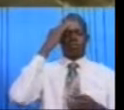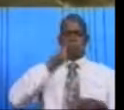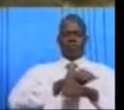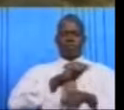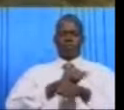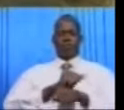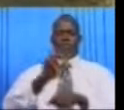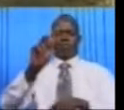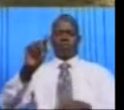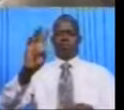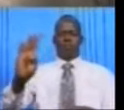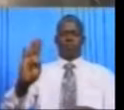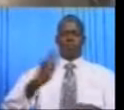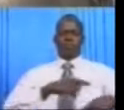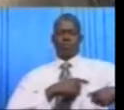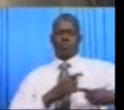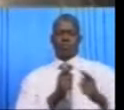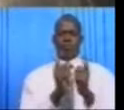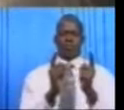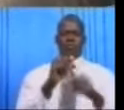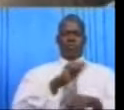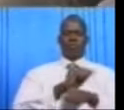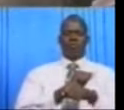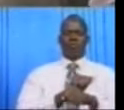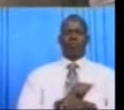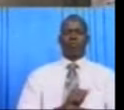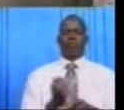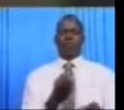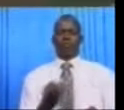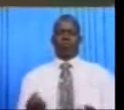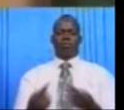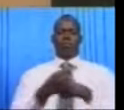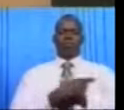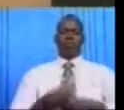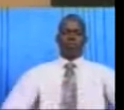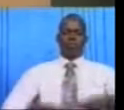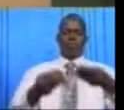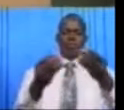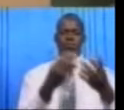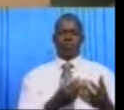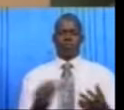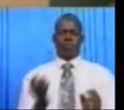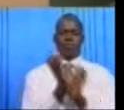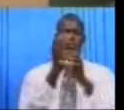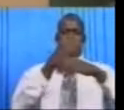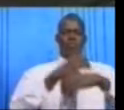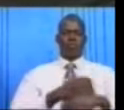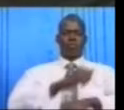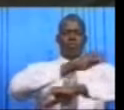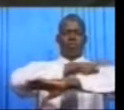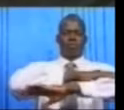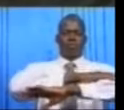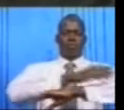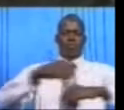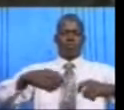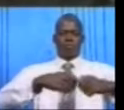la chaîne au cœur des grands événements. Et l'événement du jour est la remise de ce matériel composé d'une table de